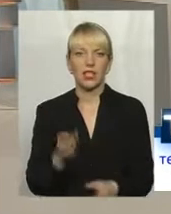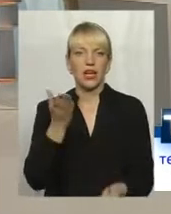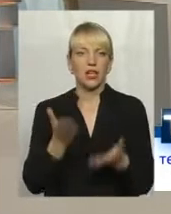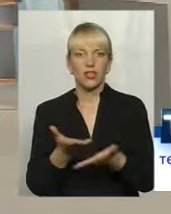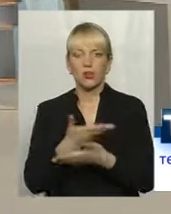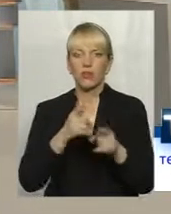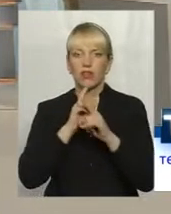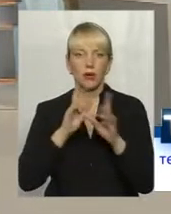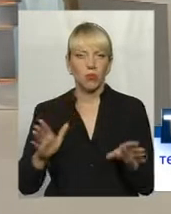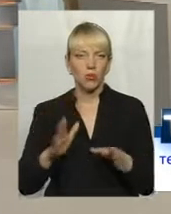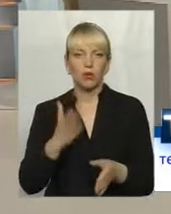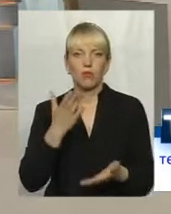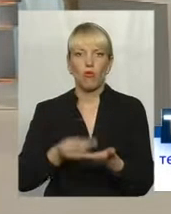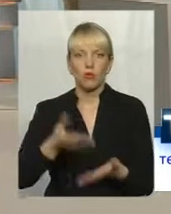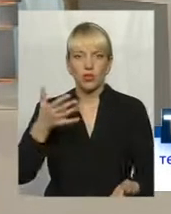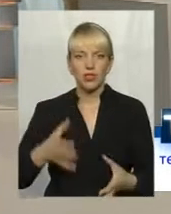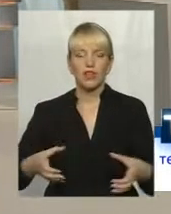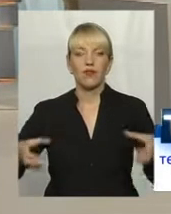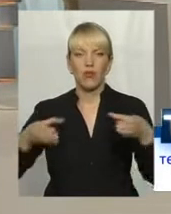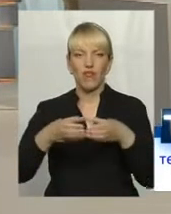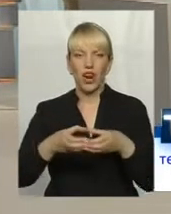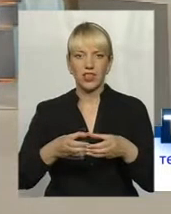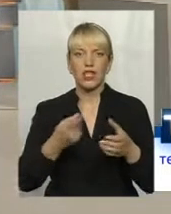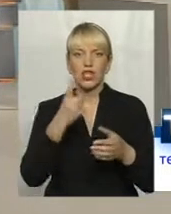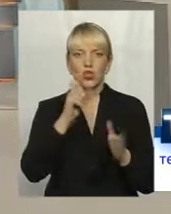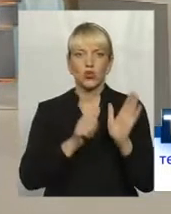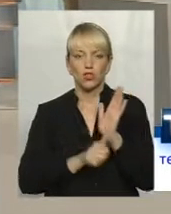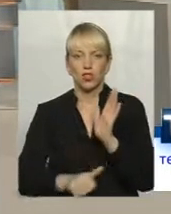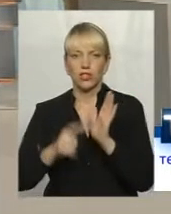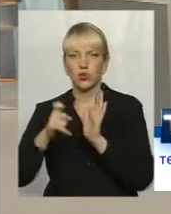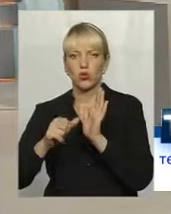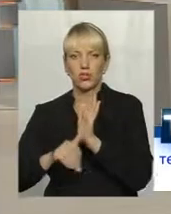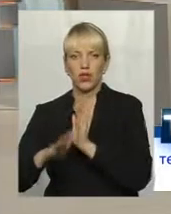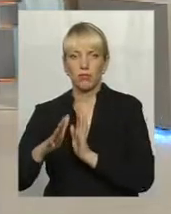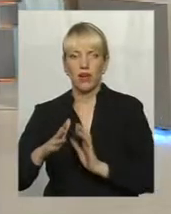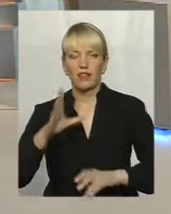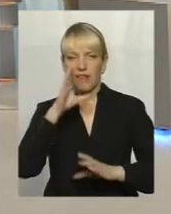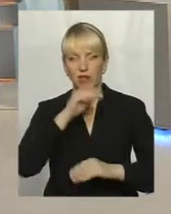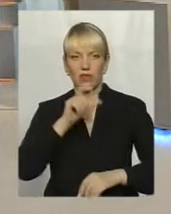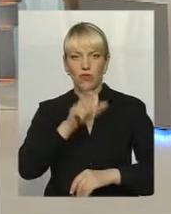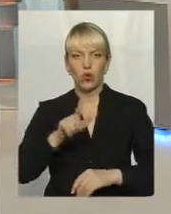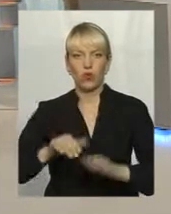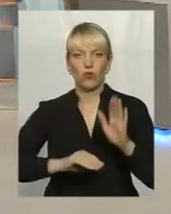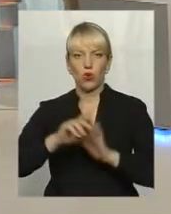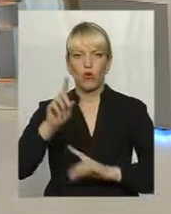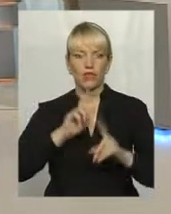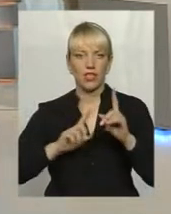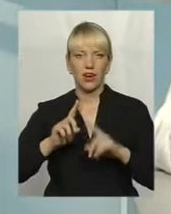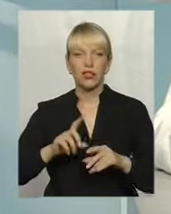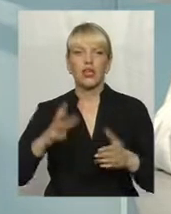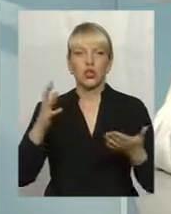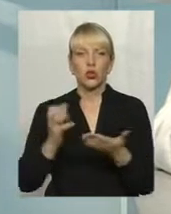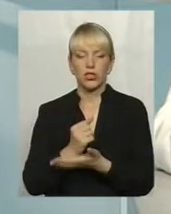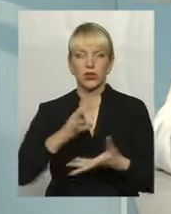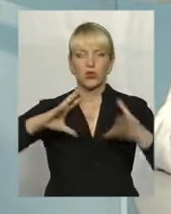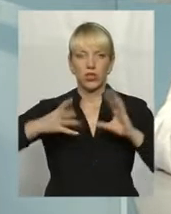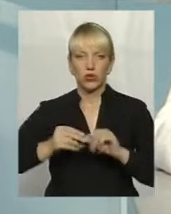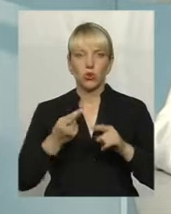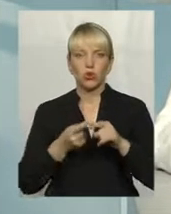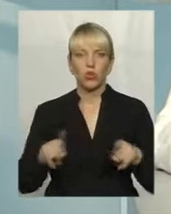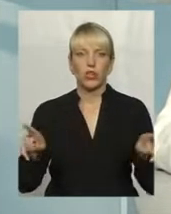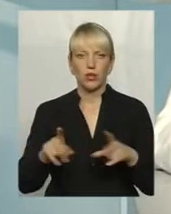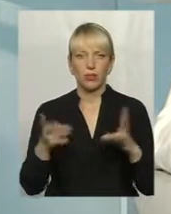не будемо мати повноцінної фракції 160-165 ефективних людей у Верховній Раді, досягнути результату того,